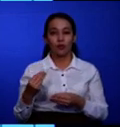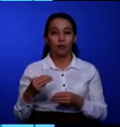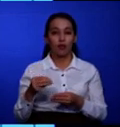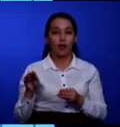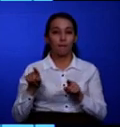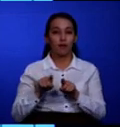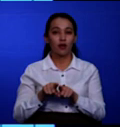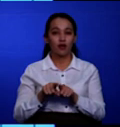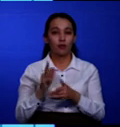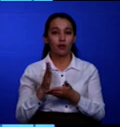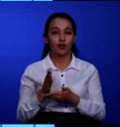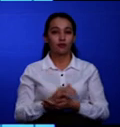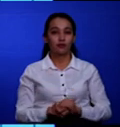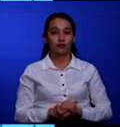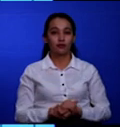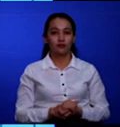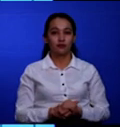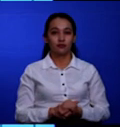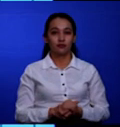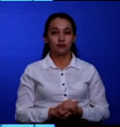ham masalamizda ko'rsatib o'tamiz.